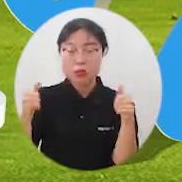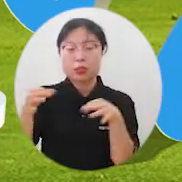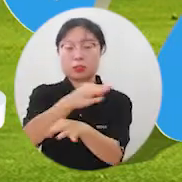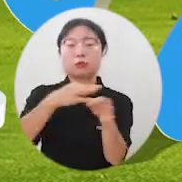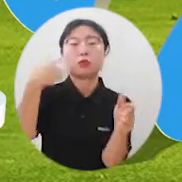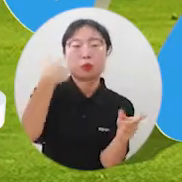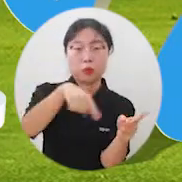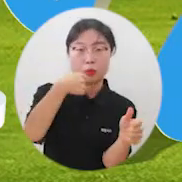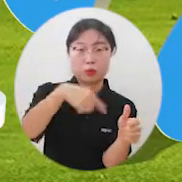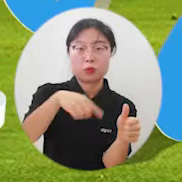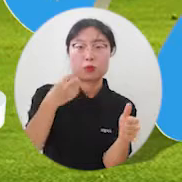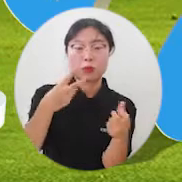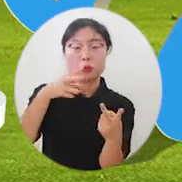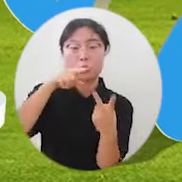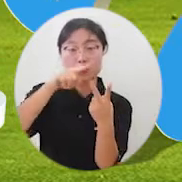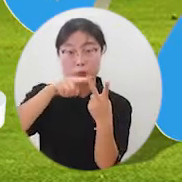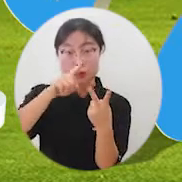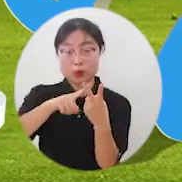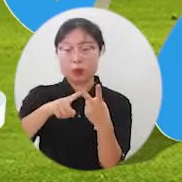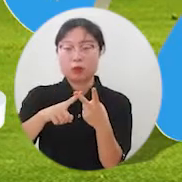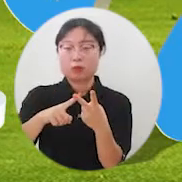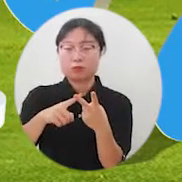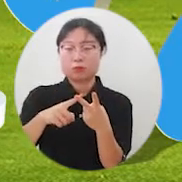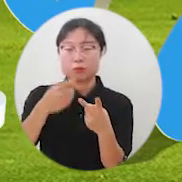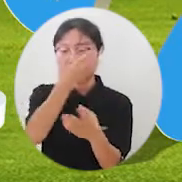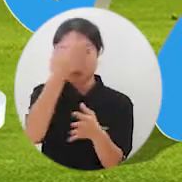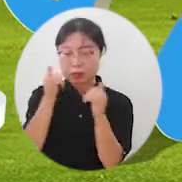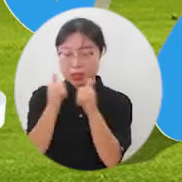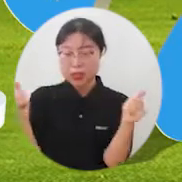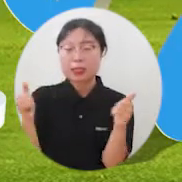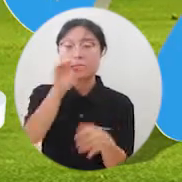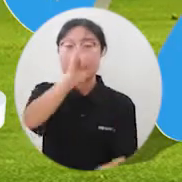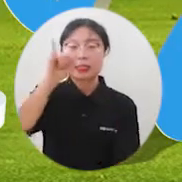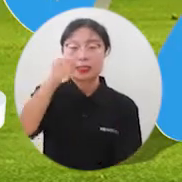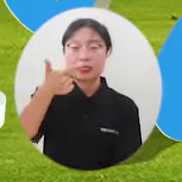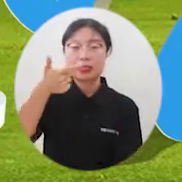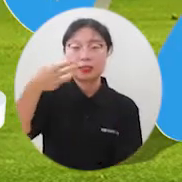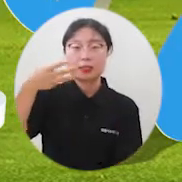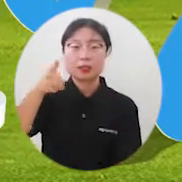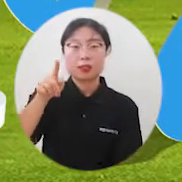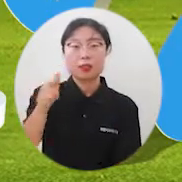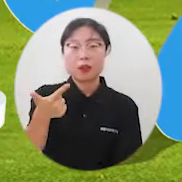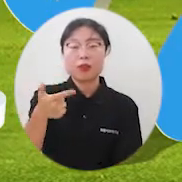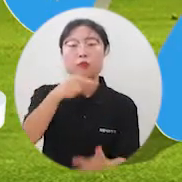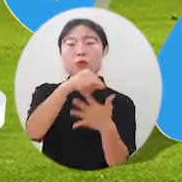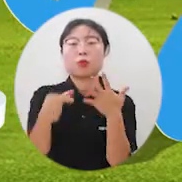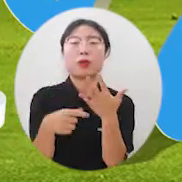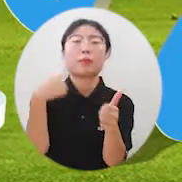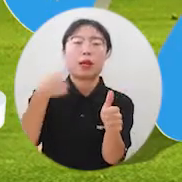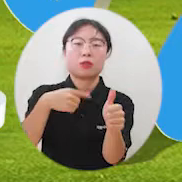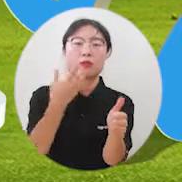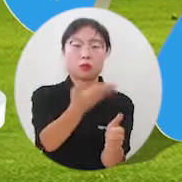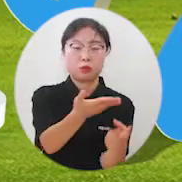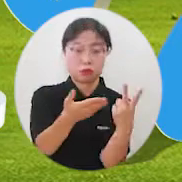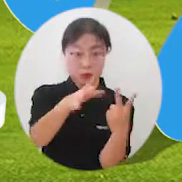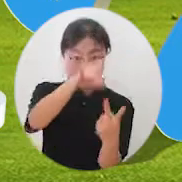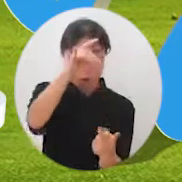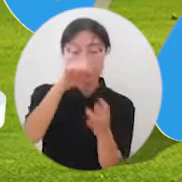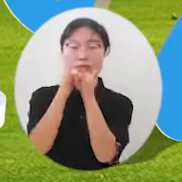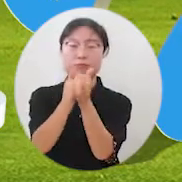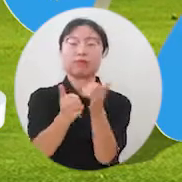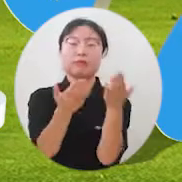선정되어 수상의 영광을 안았습니다. 앞으로도 의왕시와 청년들의 만남과 소통이 계속